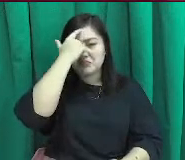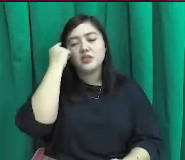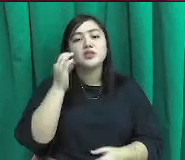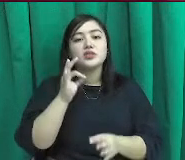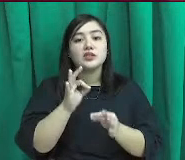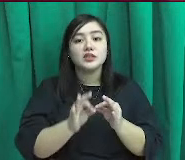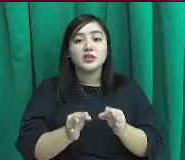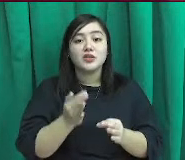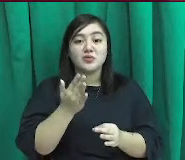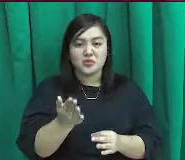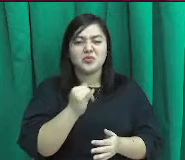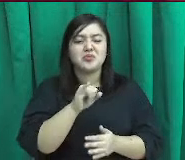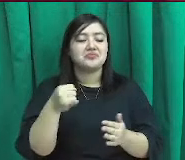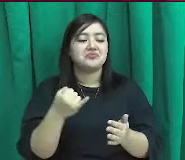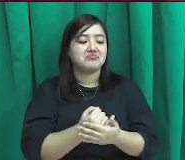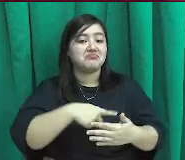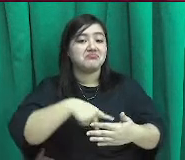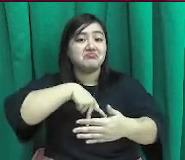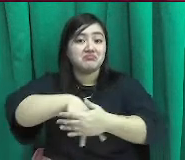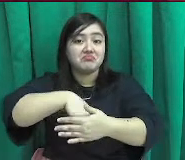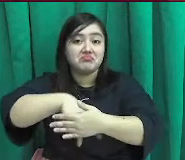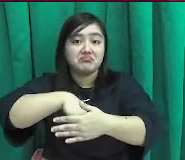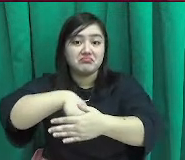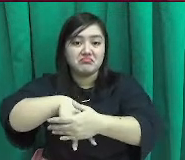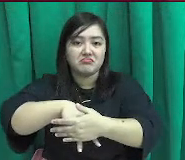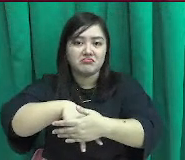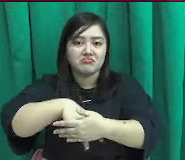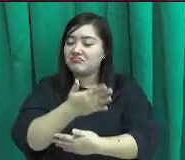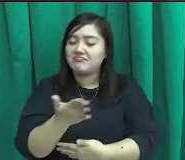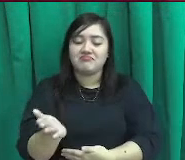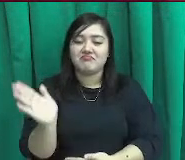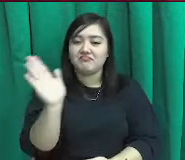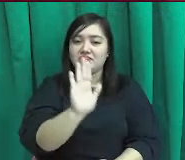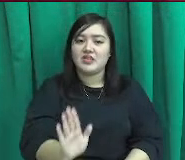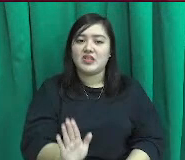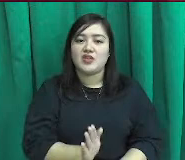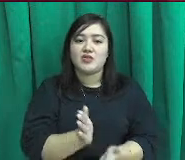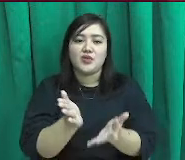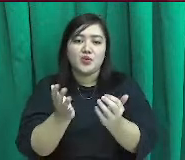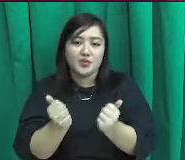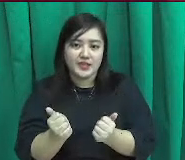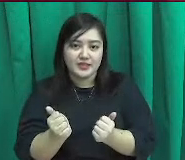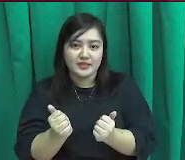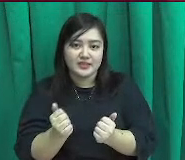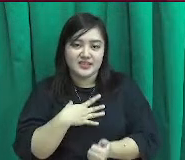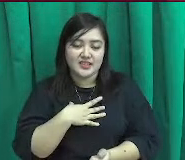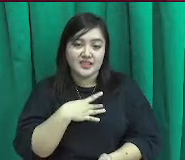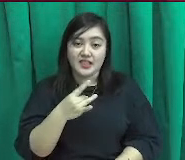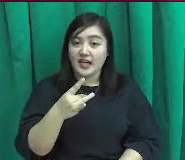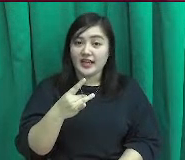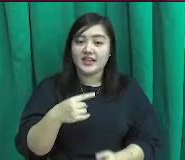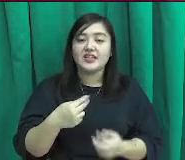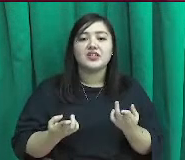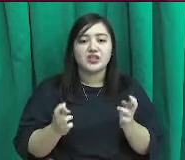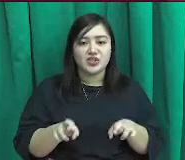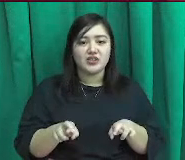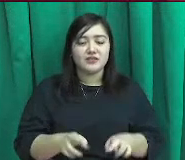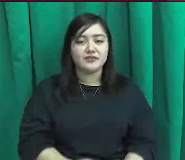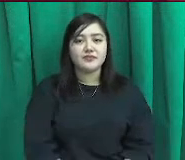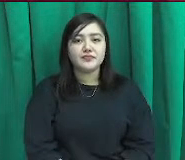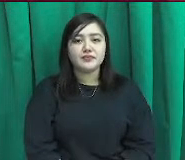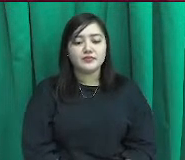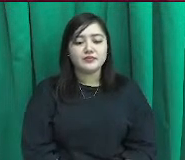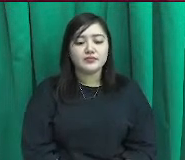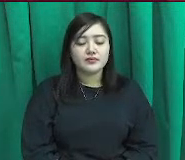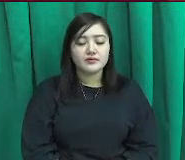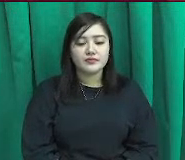the outcome. Yes, sir. You see? Naalala ko naman. Again, sabi ko nga, Sir Noel, sir, ewan ko, pamilya sa inyo tong ganitong excuse eh. You